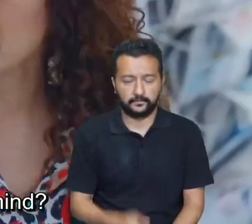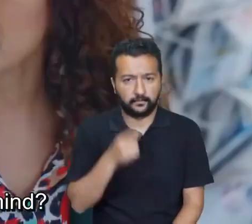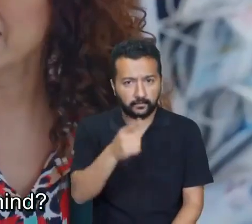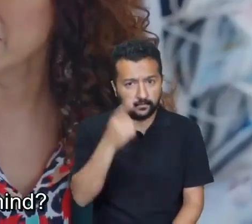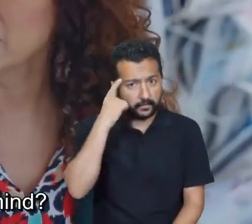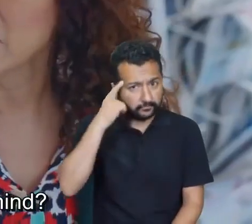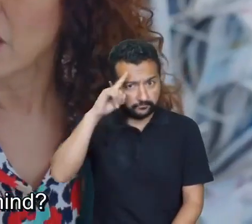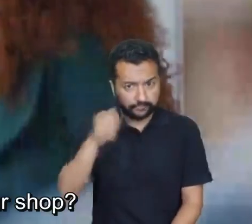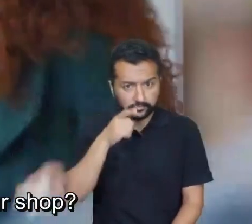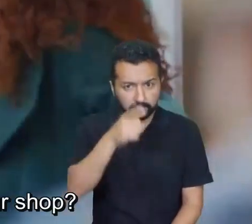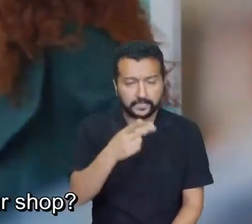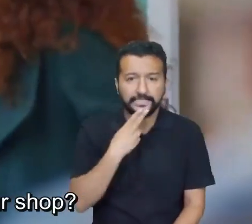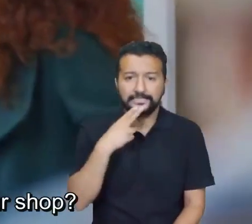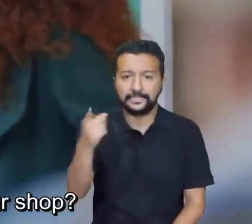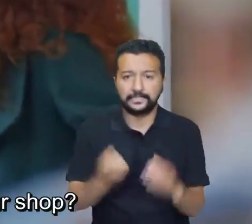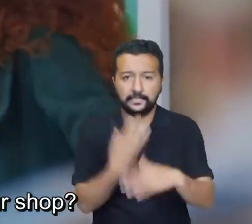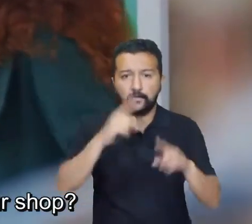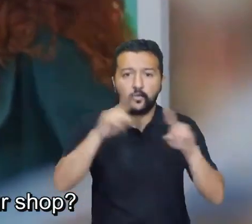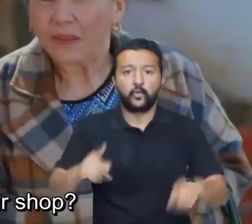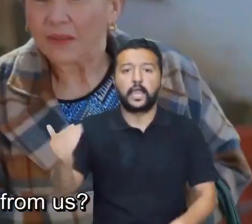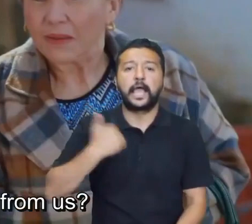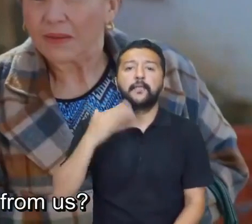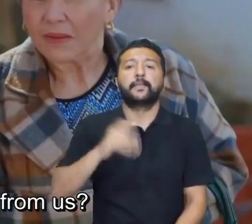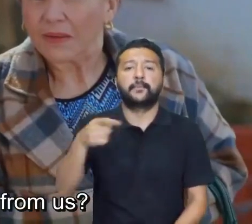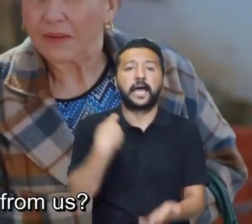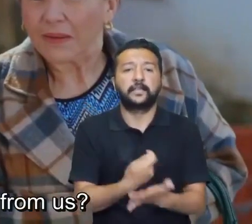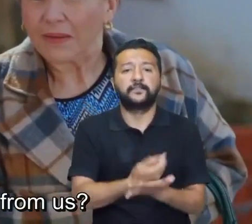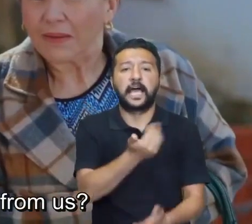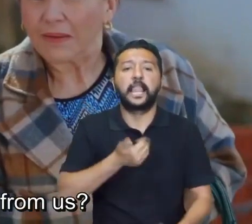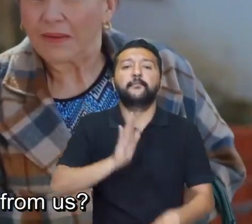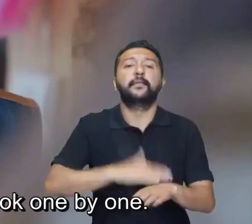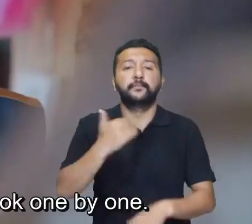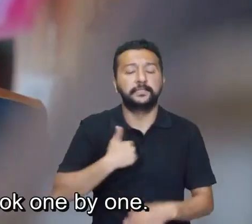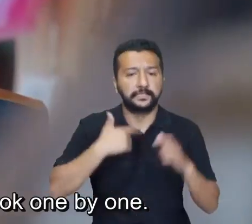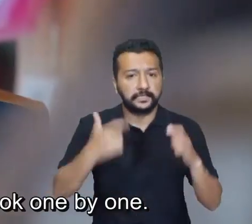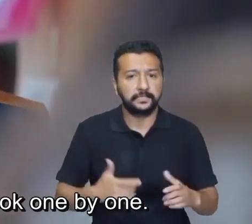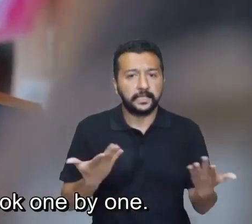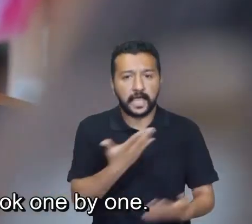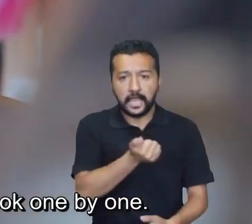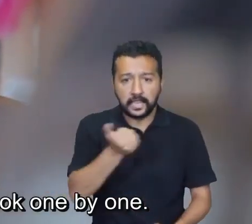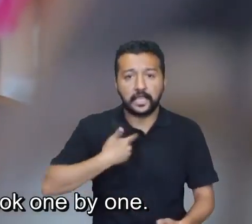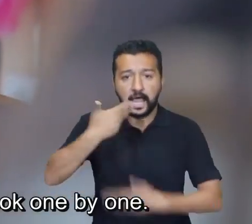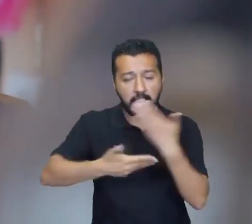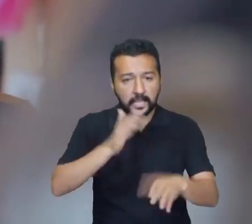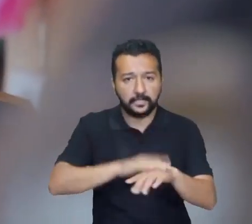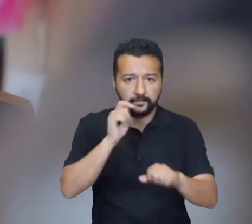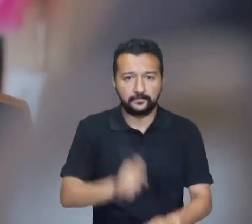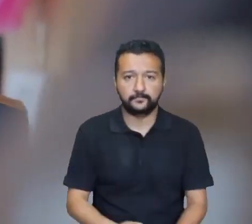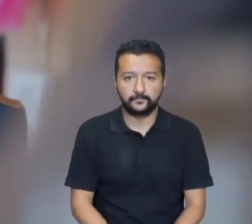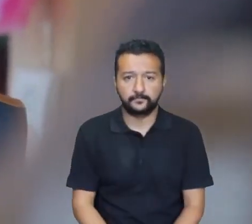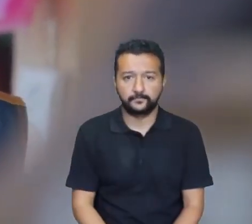Aklın başında mı senin? Bu kız bizim dükkana gelmedi mi? Alışveriş yapmadı mı bizden? Neler aldı? Tek tek say bakayım.